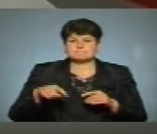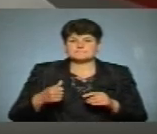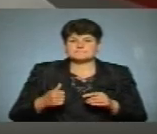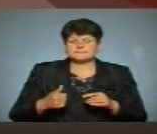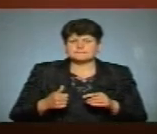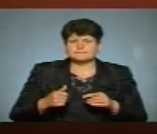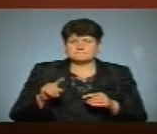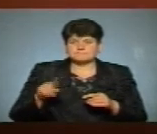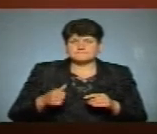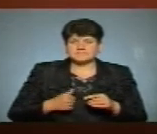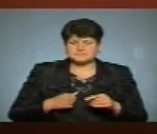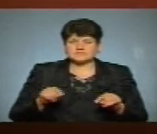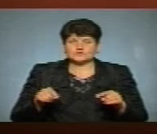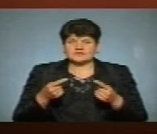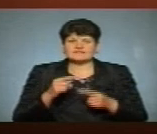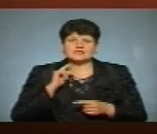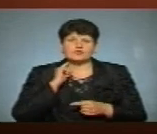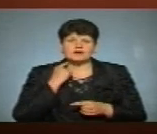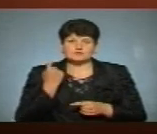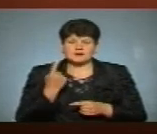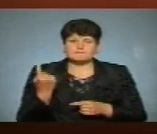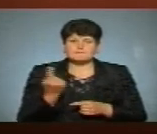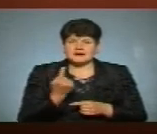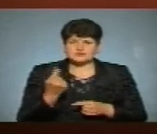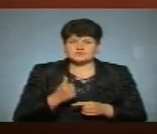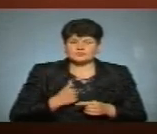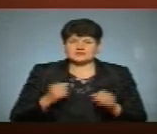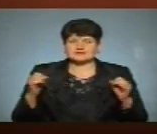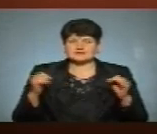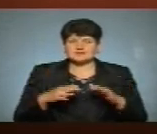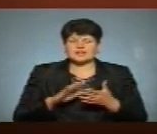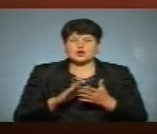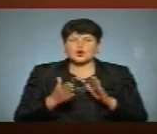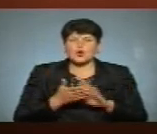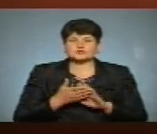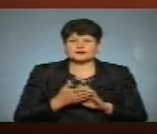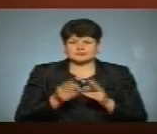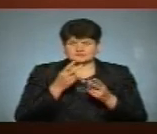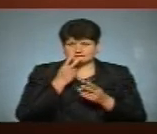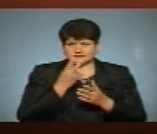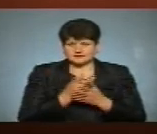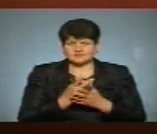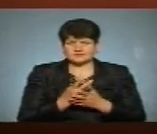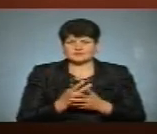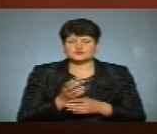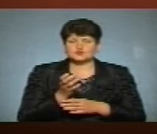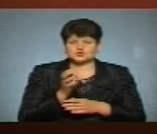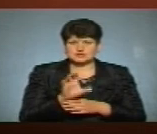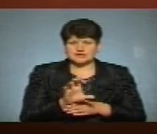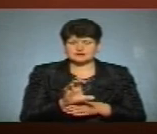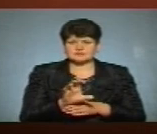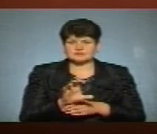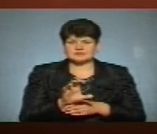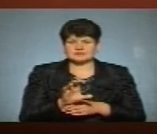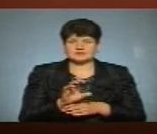поновили і в Кіровоградській області. Першими у військкоматі зібралися контрактники. Більше дивимося у сюжеті моїх колег